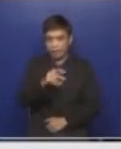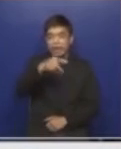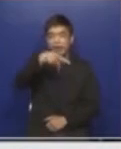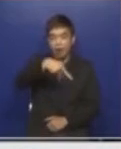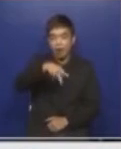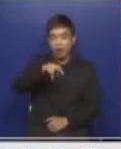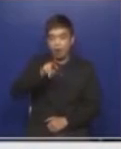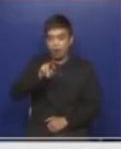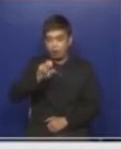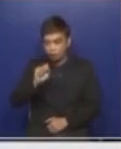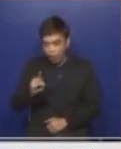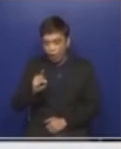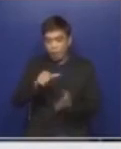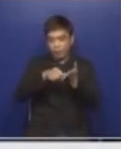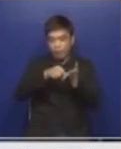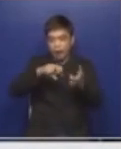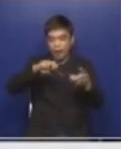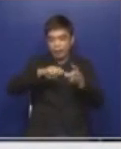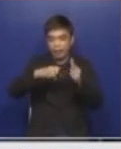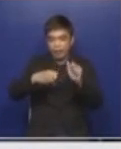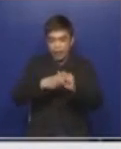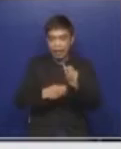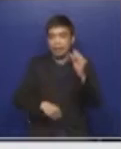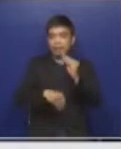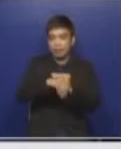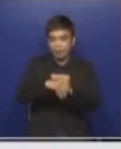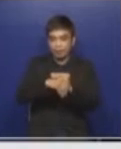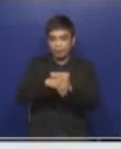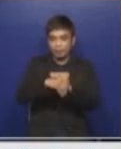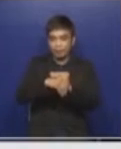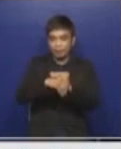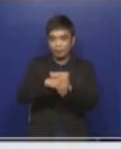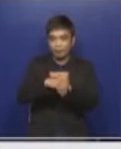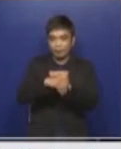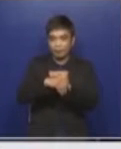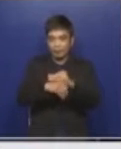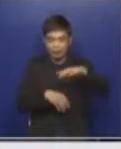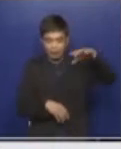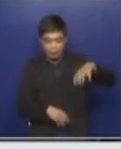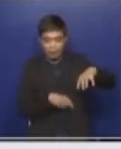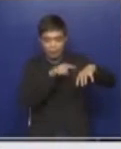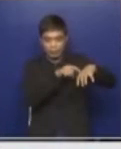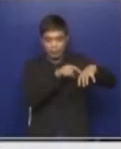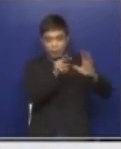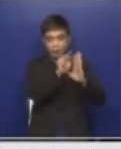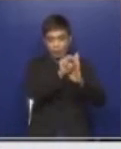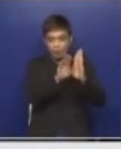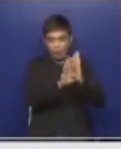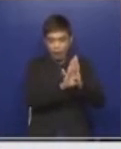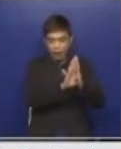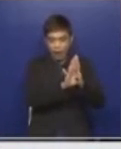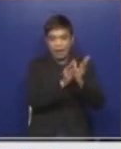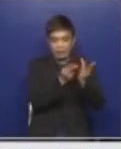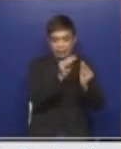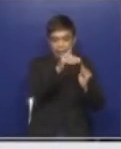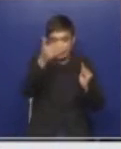ซึ่งเป็นกฎหมายแก้ไขเพิ่มเติมโดยเอาสำนักคณะกรรมการสำนักงานคณะกรรมการนโยบายที่ดินแห่งชาติไปไว้ในม